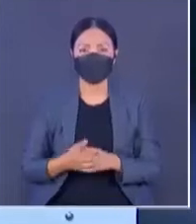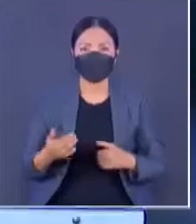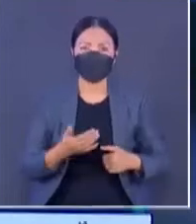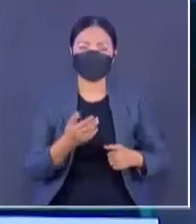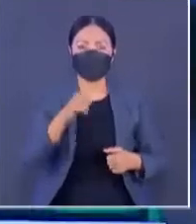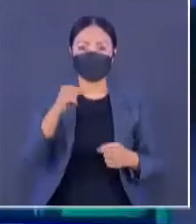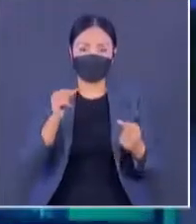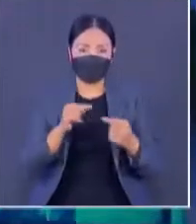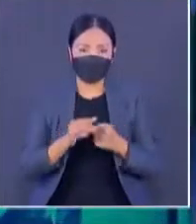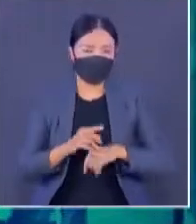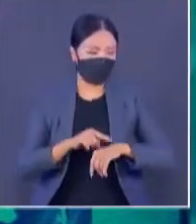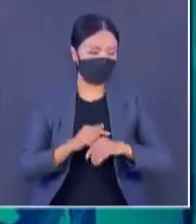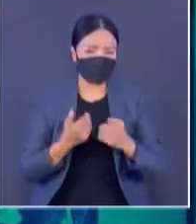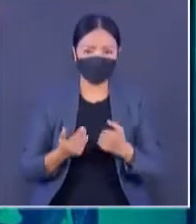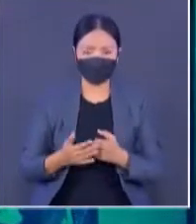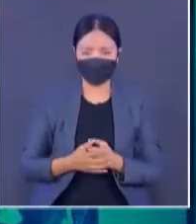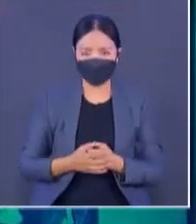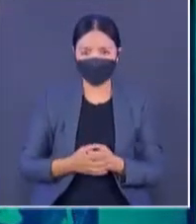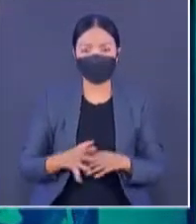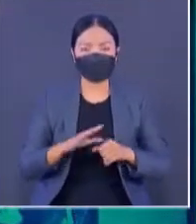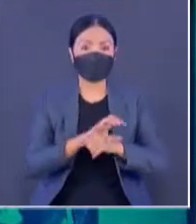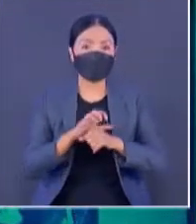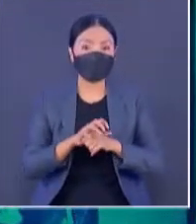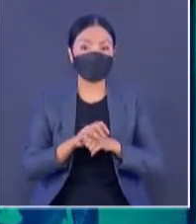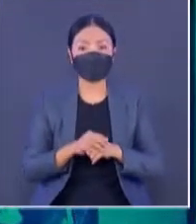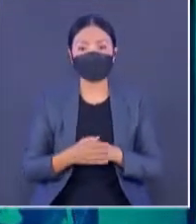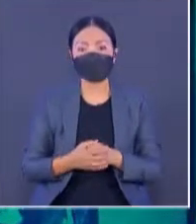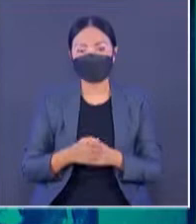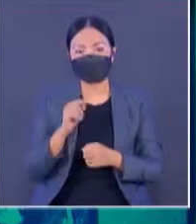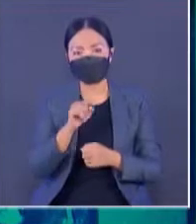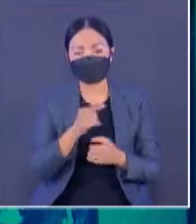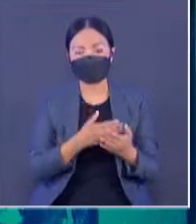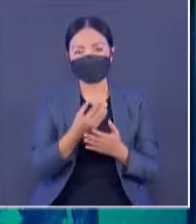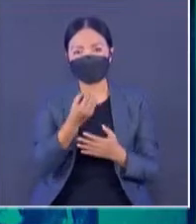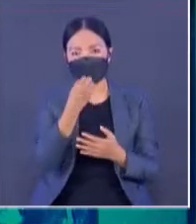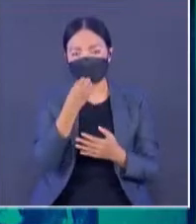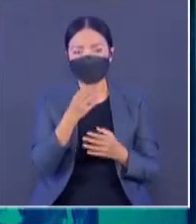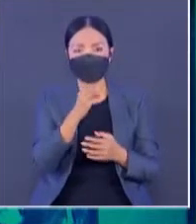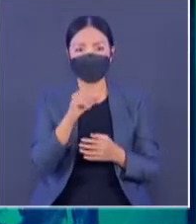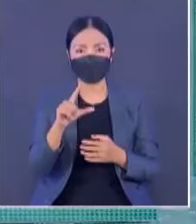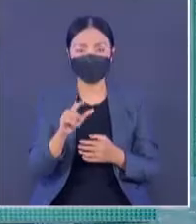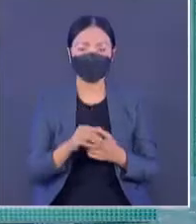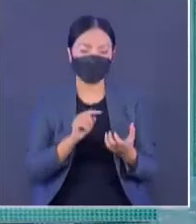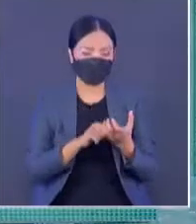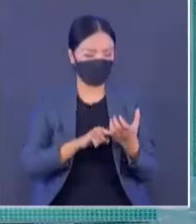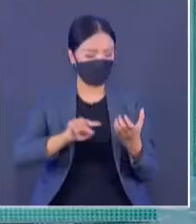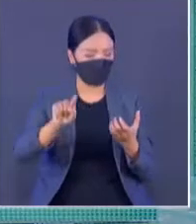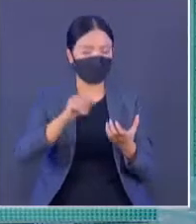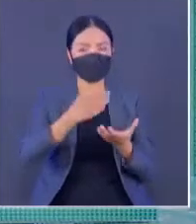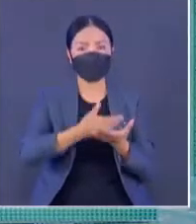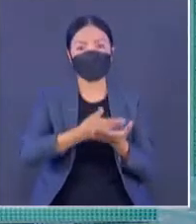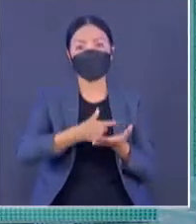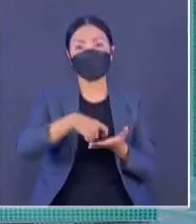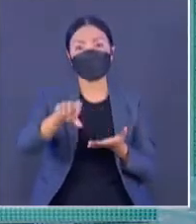ุณผู้ชมคะพูดถึงช่วงเวลาแบบนี้โดยเฉพาะสถานการณ์โควิดในทีนะคะการสั่งของออนไลน์เนี่ยฮิตกันเยอะเลยนะคะแล้วเราก็จะมีภาพของ